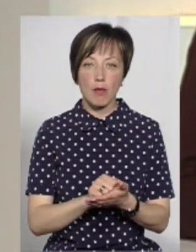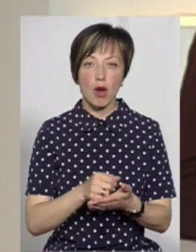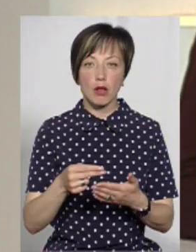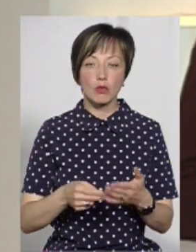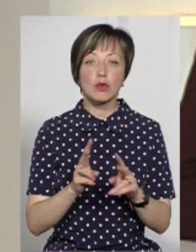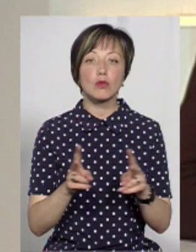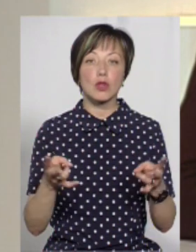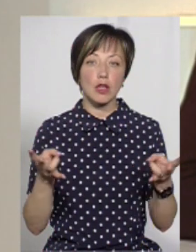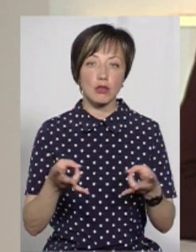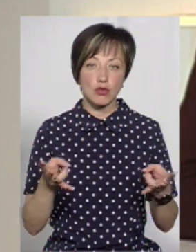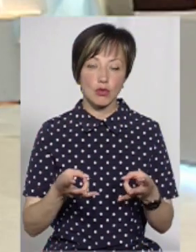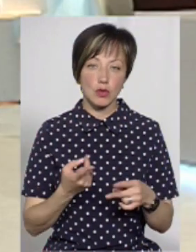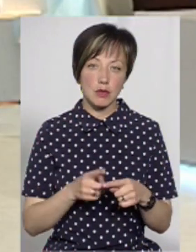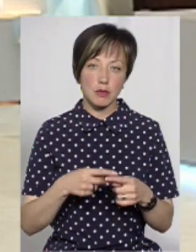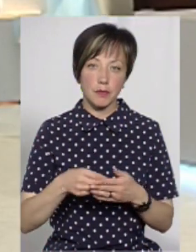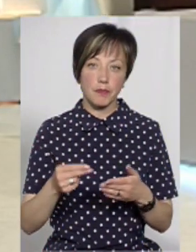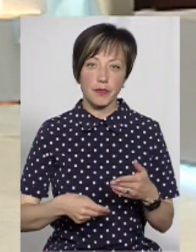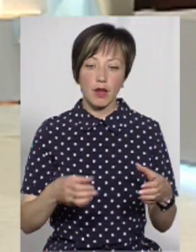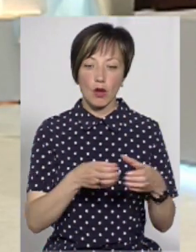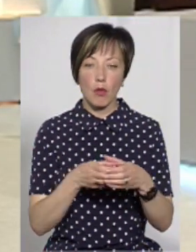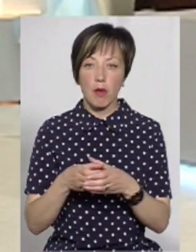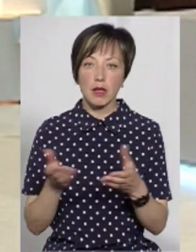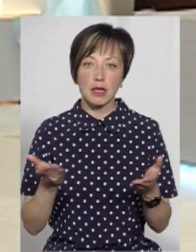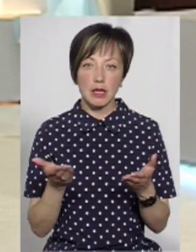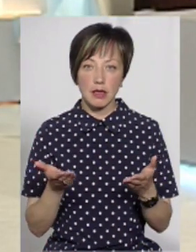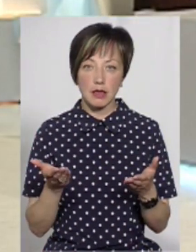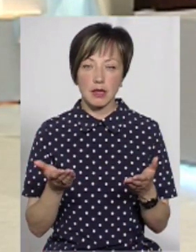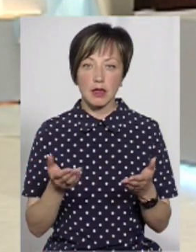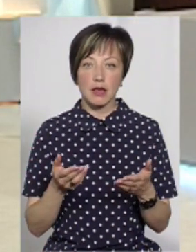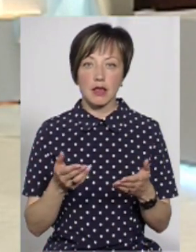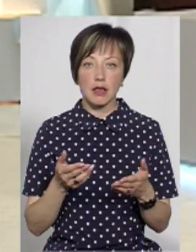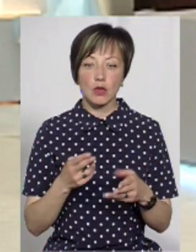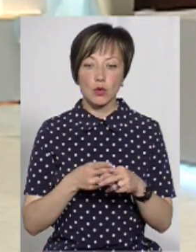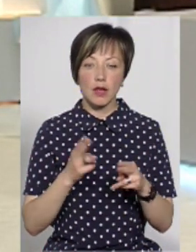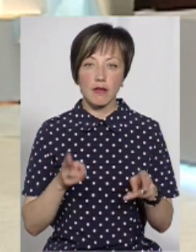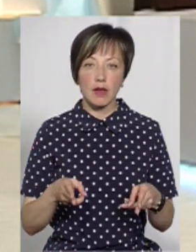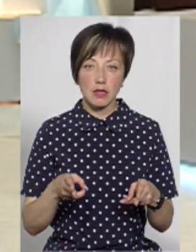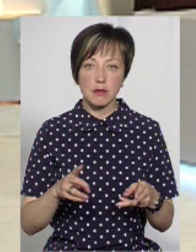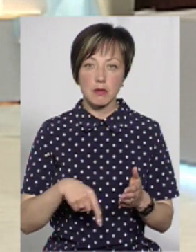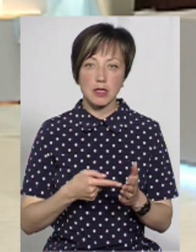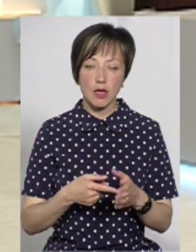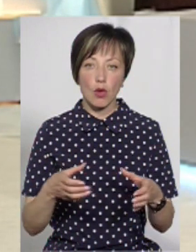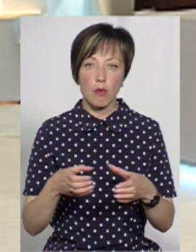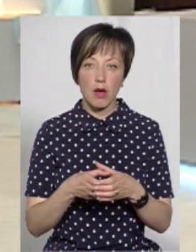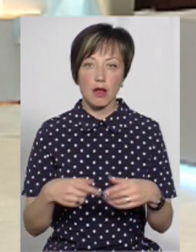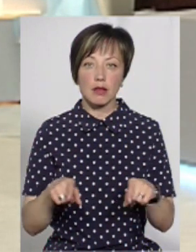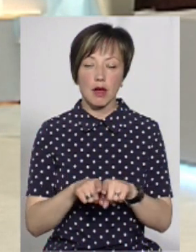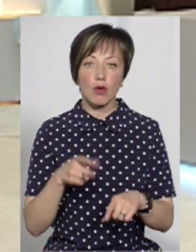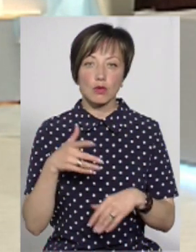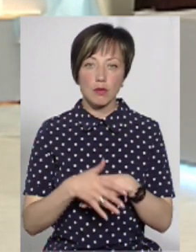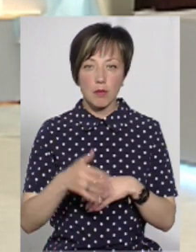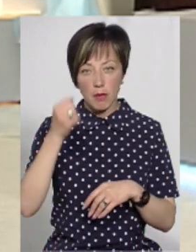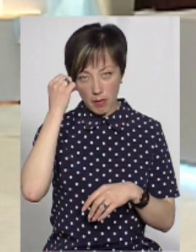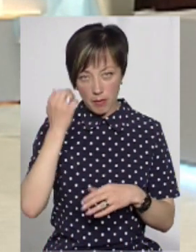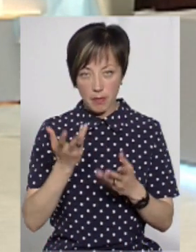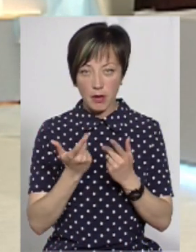чого його підписував? Ну, це підписали громади, які, оскільки він був підписаний в Дунаєвецькій міській громаді, я так розумію, по пам'яті